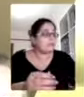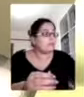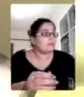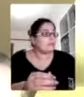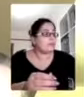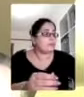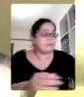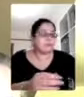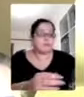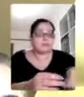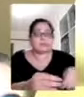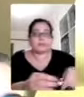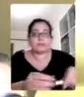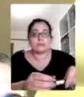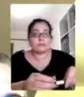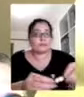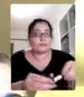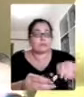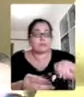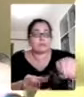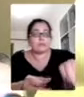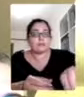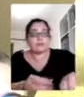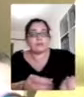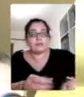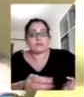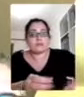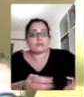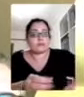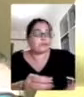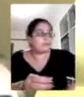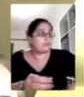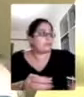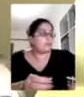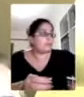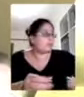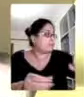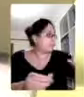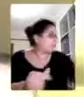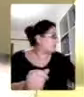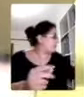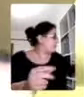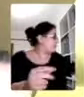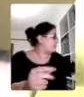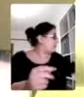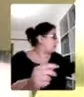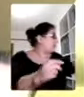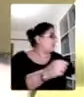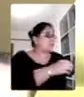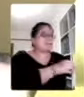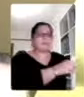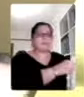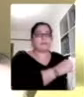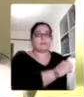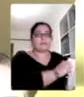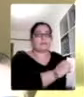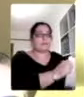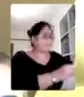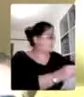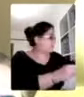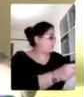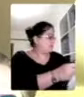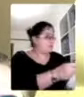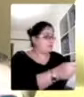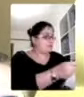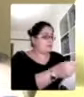anlaştım. Daha evvel burada yayında söyledim. Yani öyle aracıyla, toptancısıyla falan pek uğraşmak istemiyorum ben bu işlerin. Bu